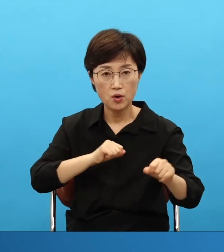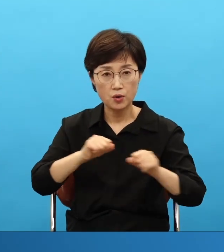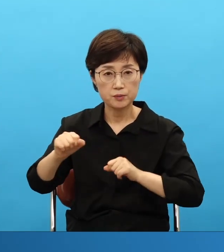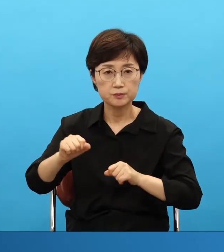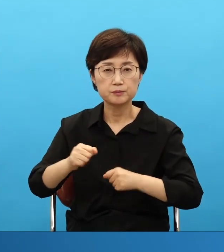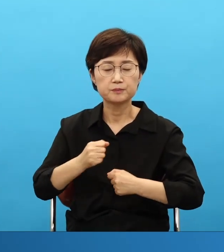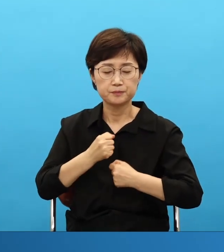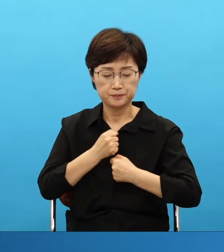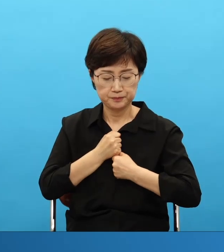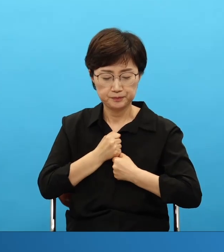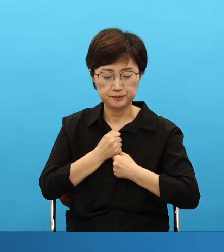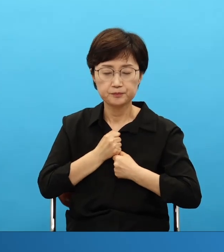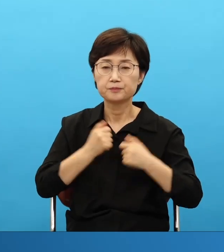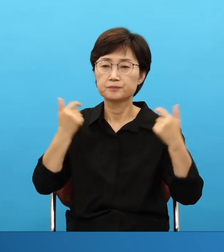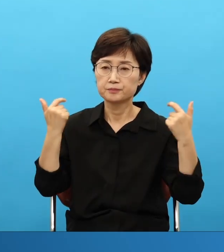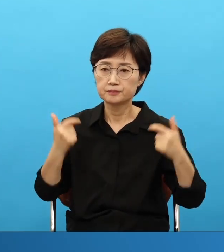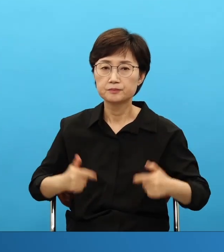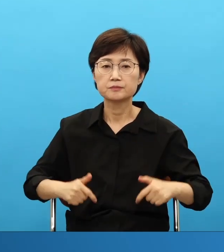너의